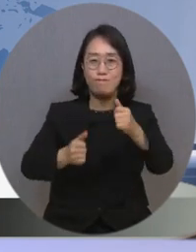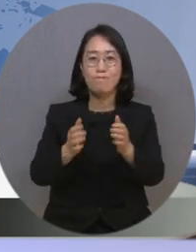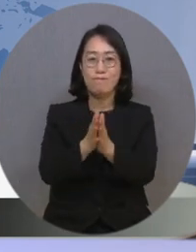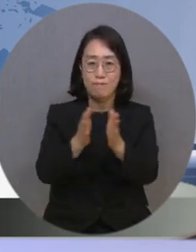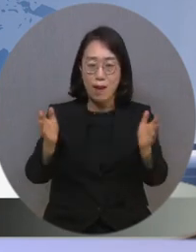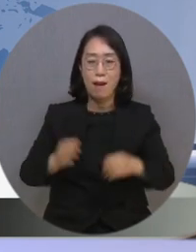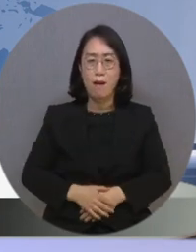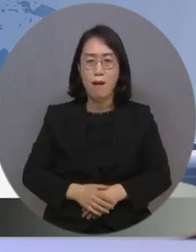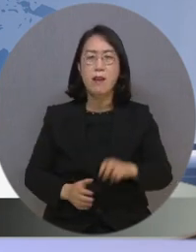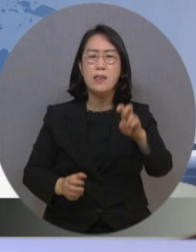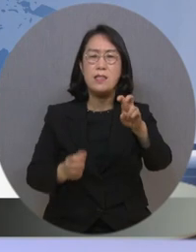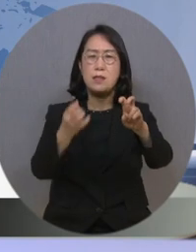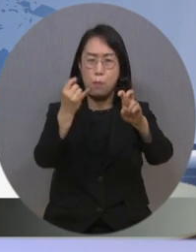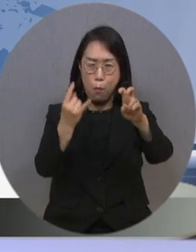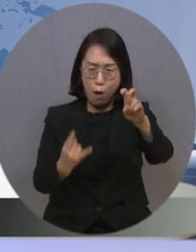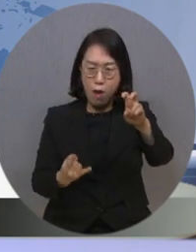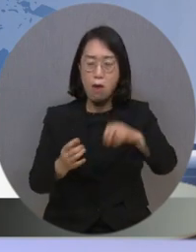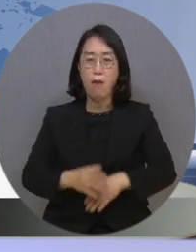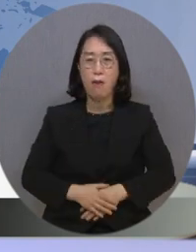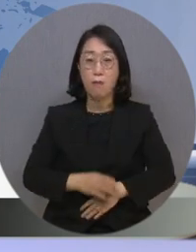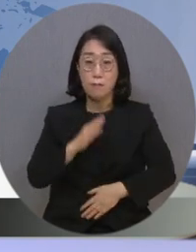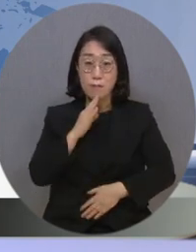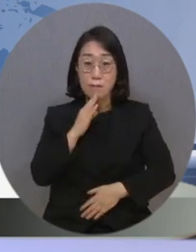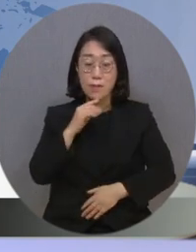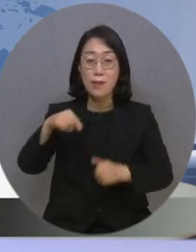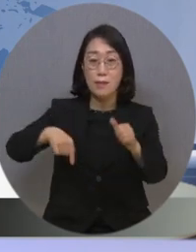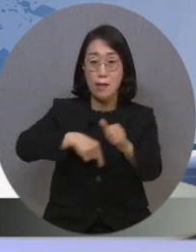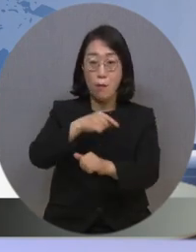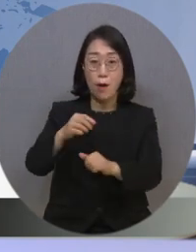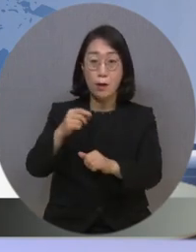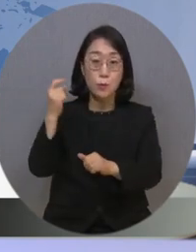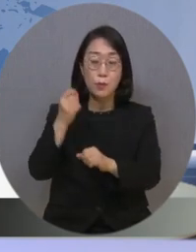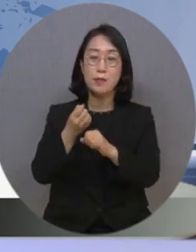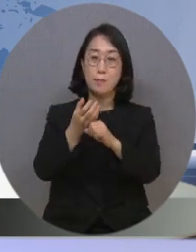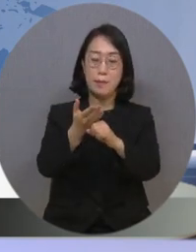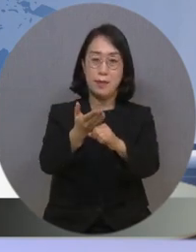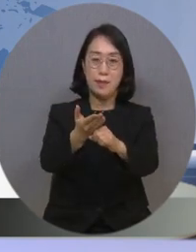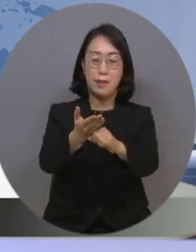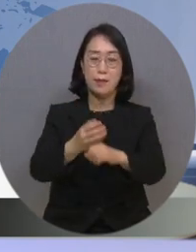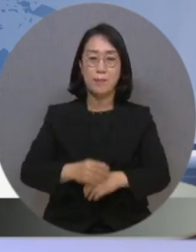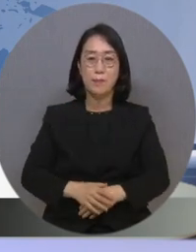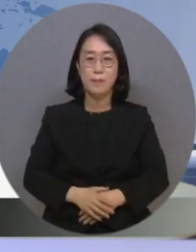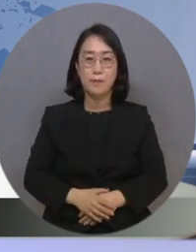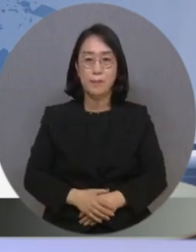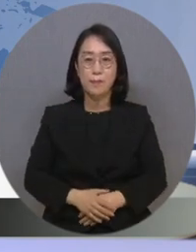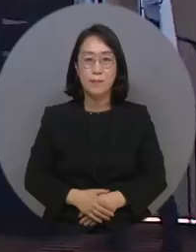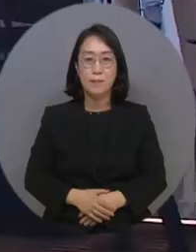맞아 역대 최대 규모로 치러진 대회 현장 소식을 박성용 기자가 전합니다.